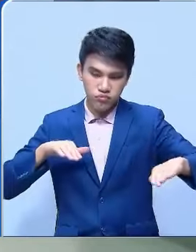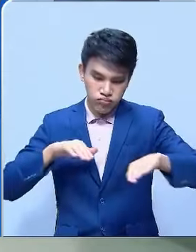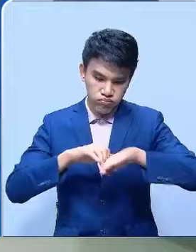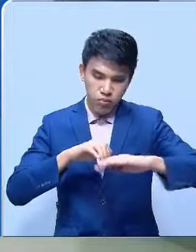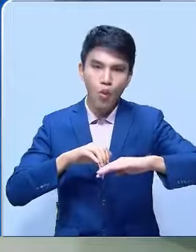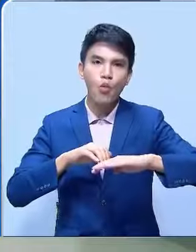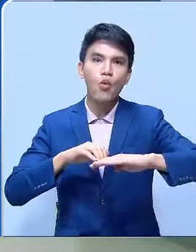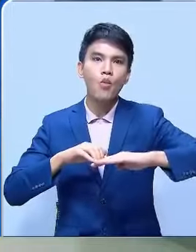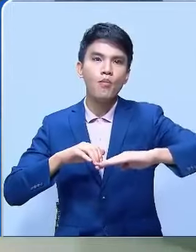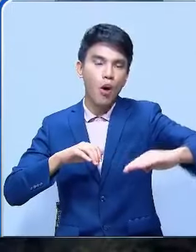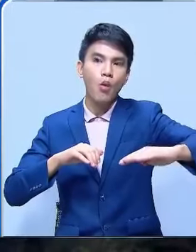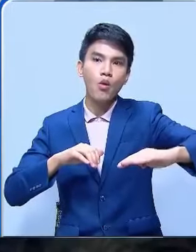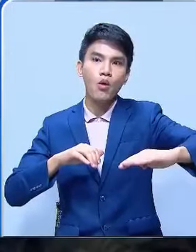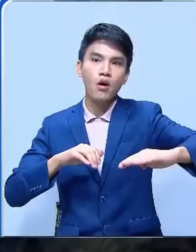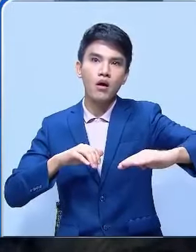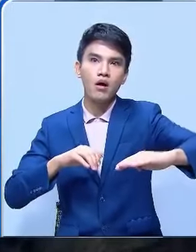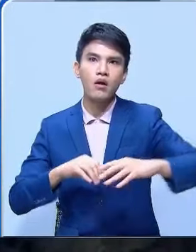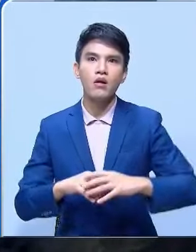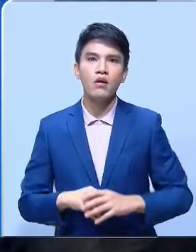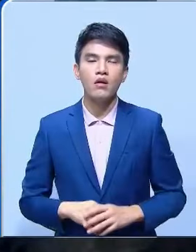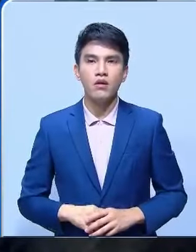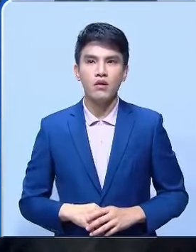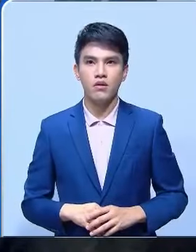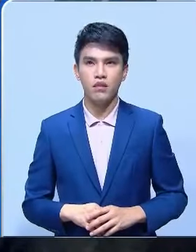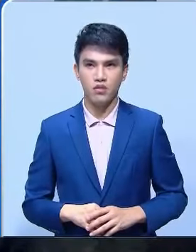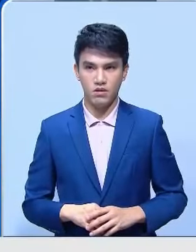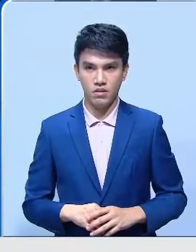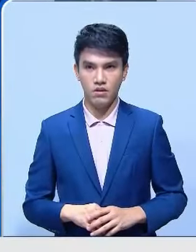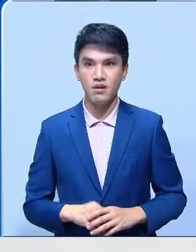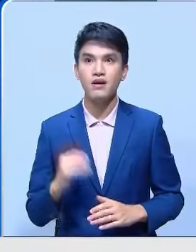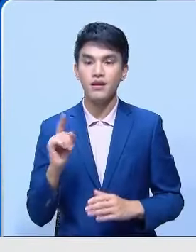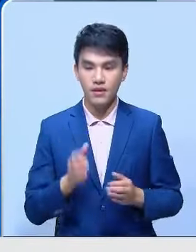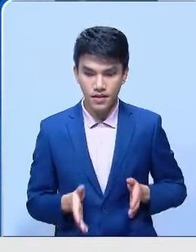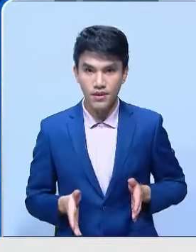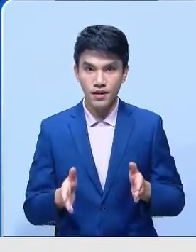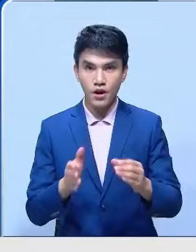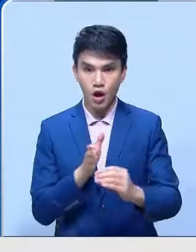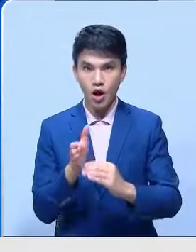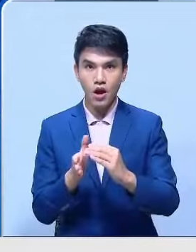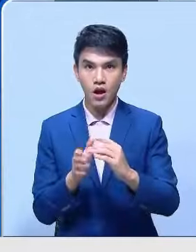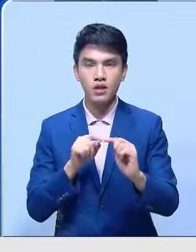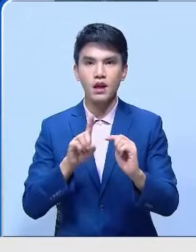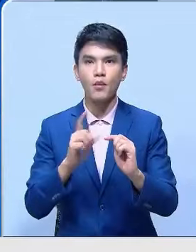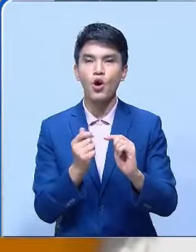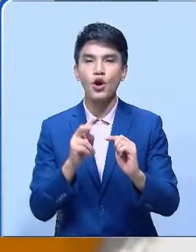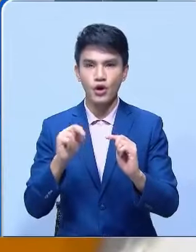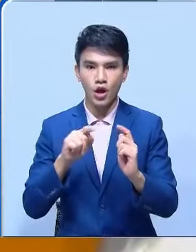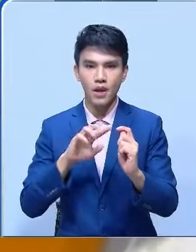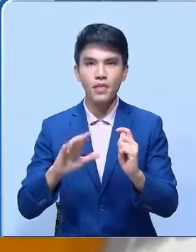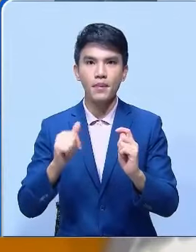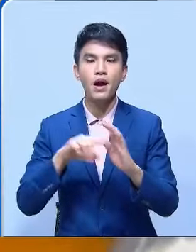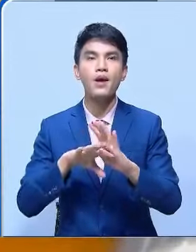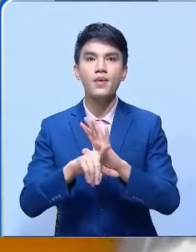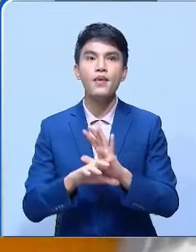หมุนไปชนอัดก๊อปปี้กับเสาไฟฟ้าเลยนะคุณผู้ชมเหตุการณ์เกิดขึ้นบนถนนเลียบมอเตอร์เวย์ตำบลดอนหัวล่ออำเภอเมืองชลบุ